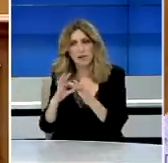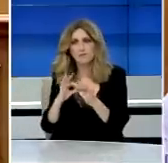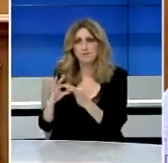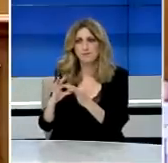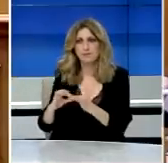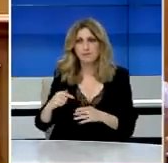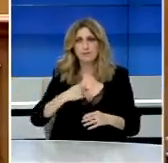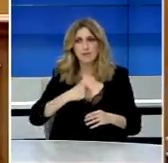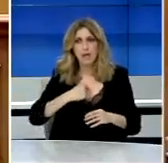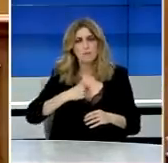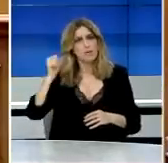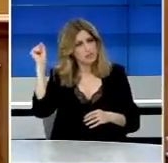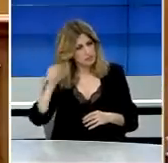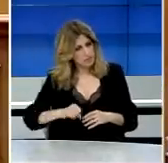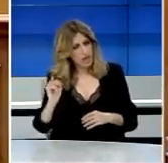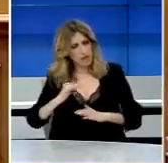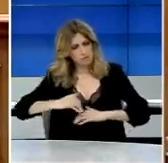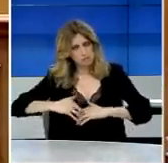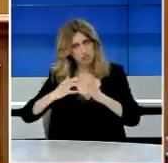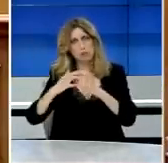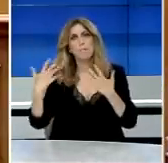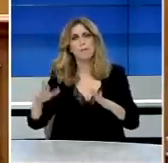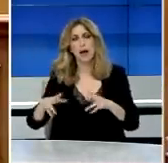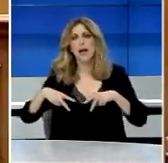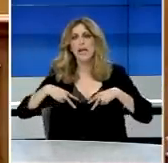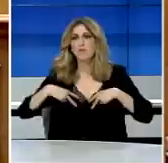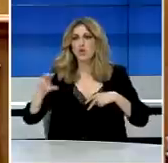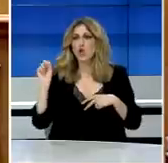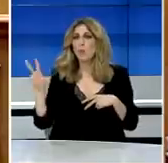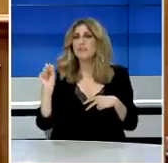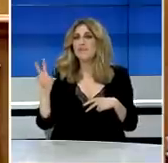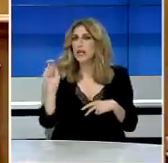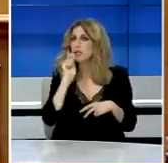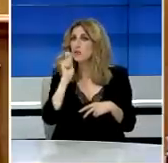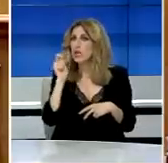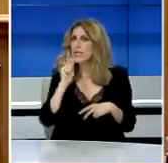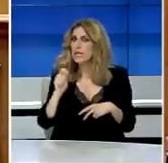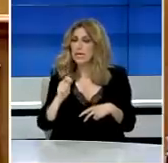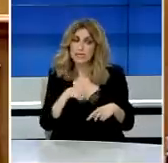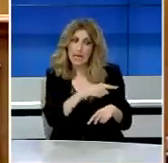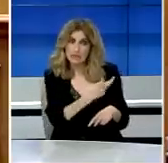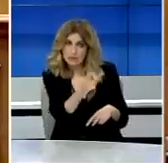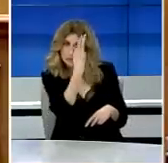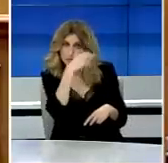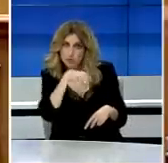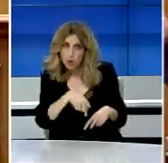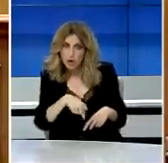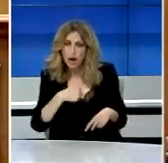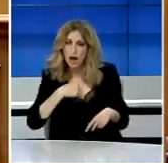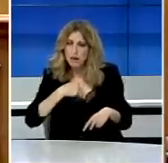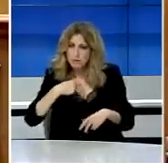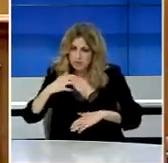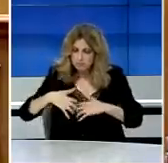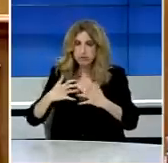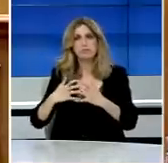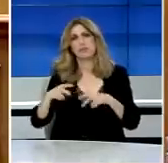Ιδρύσαμε το Υπουργείο Ψηφιακής Πολιτικής όταν εσείς ήσασταν ο